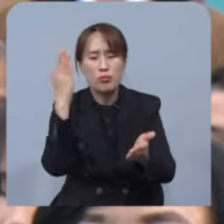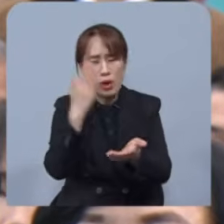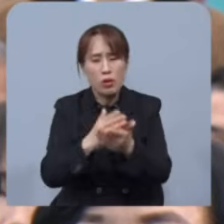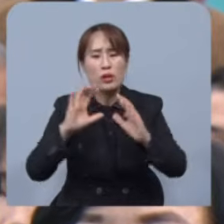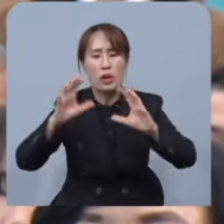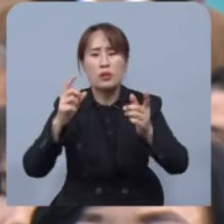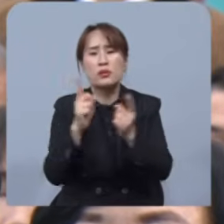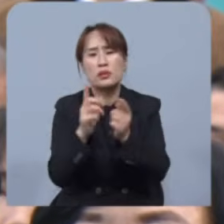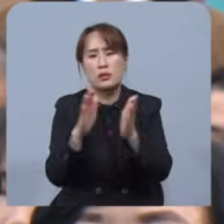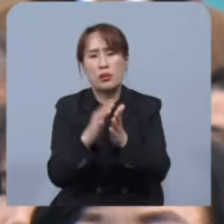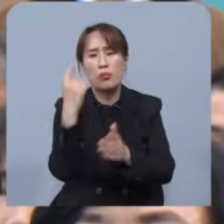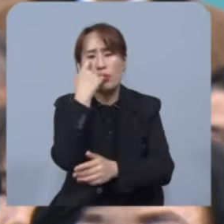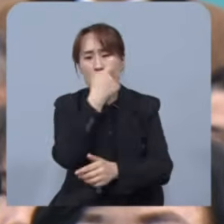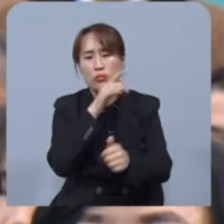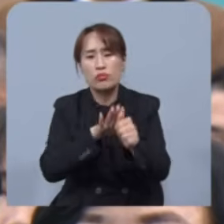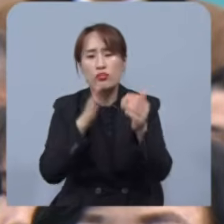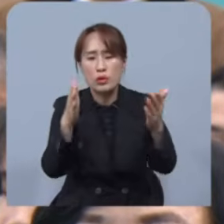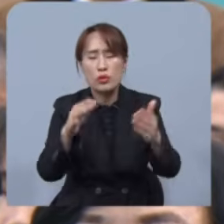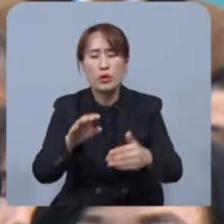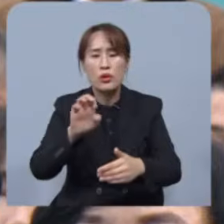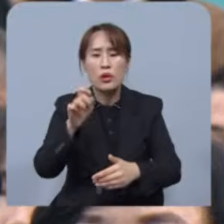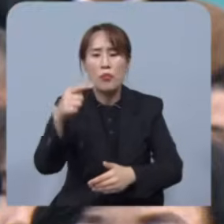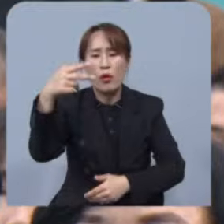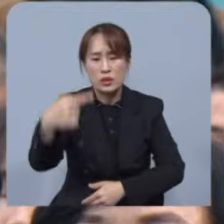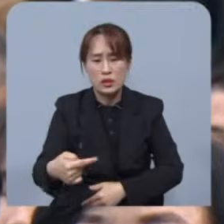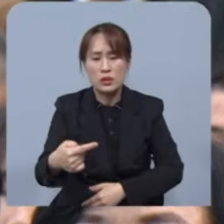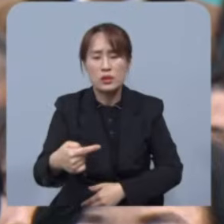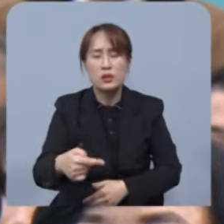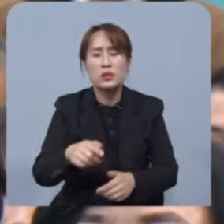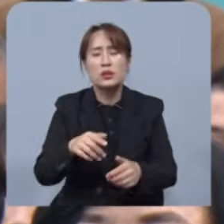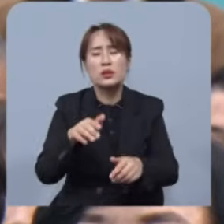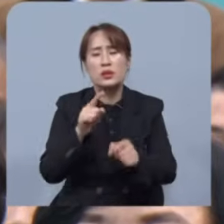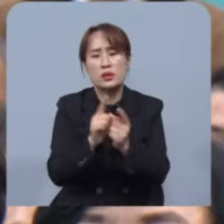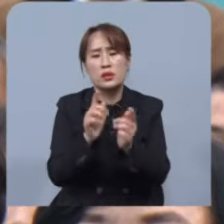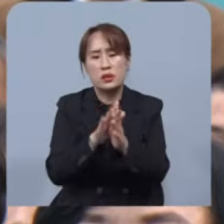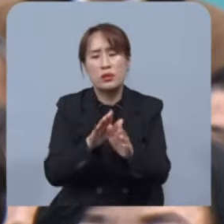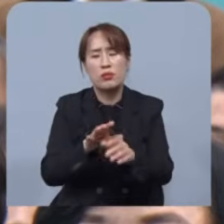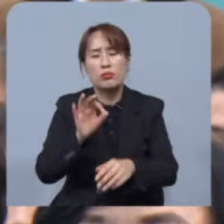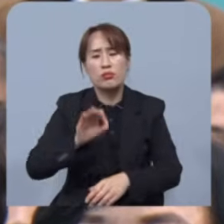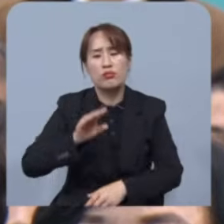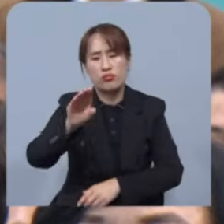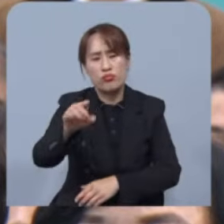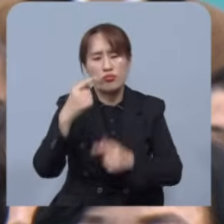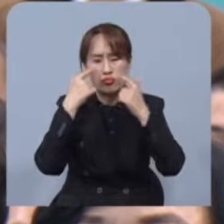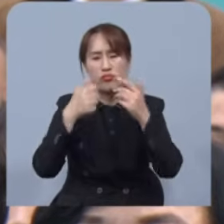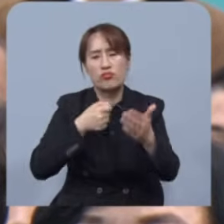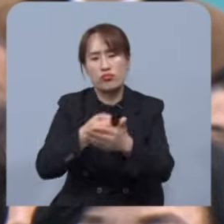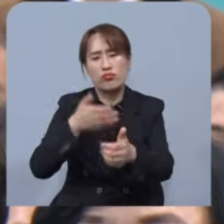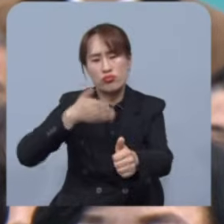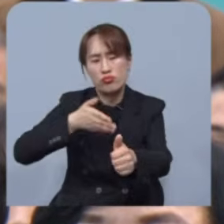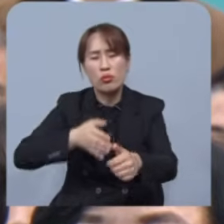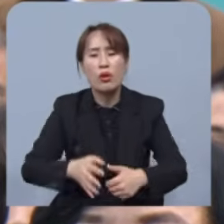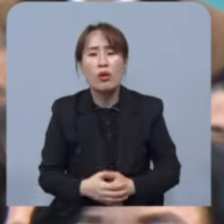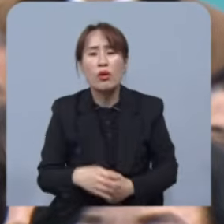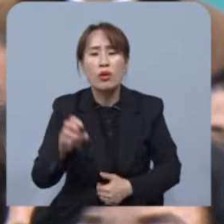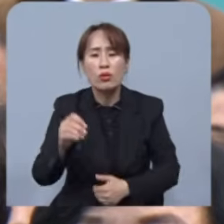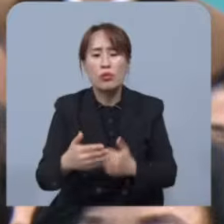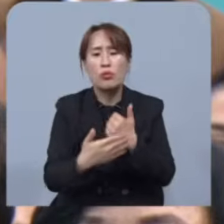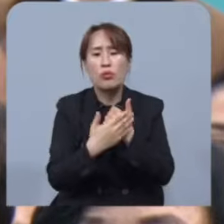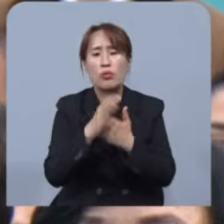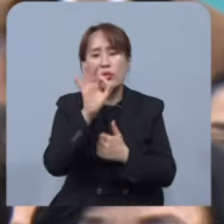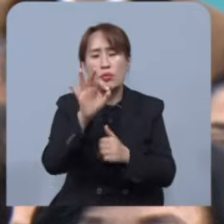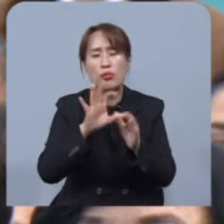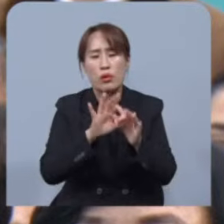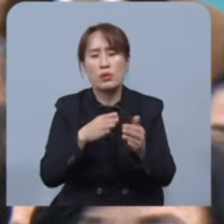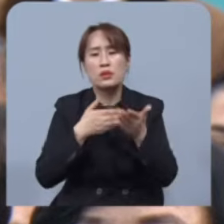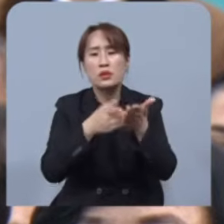나라에서 직접 보장을 하고 이런 펀딩에 직접적인 지원 금액이 확정이 됐으면 좋겠고요. 그리고 보조금 관련해서